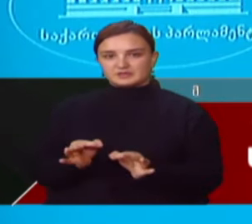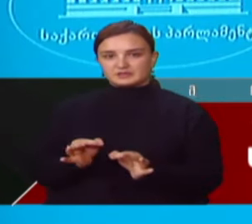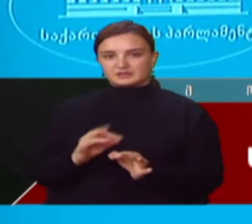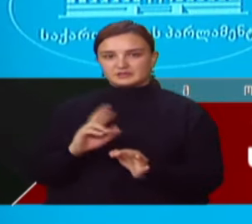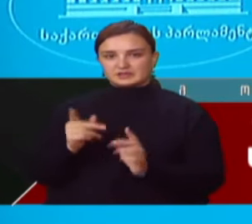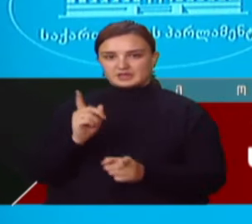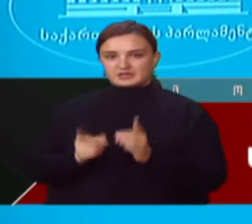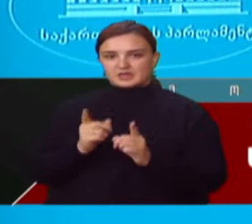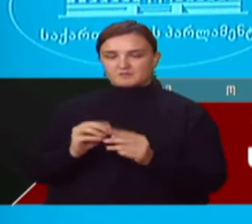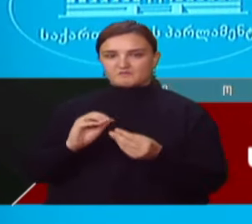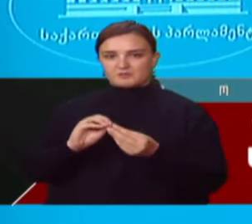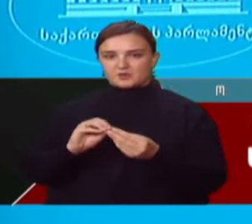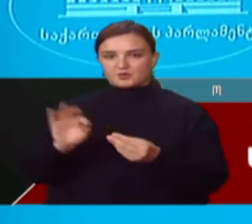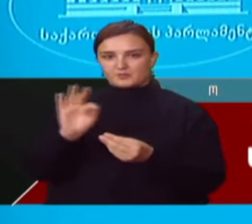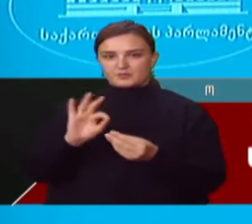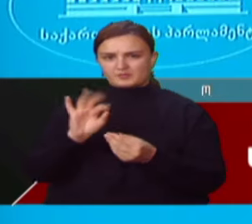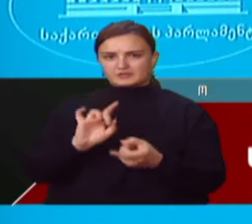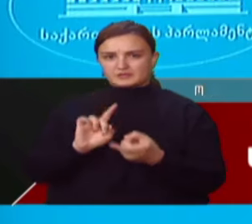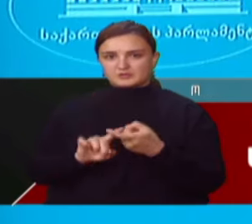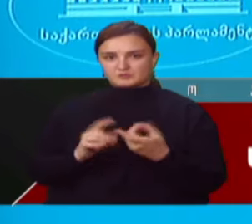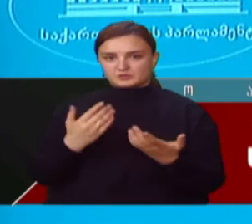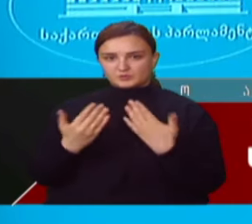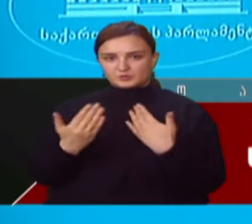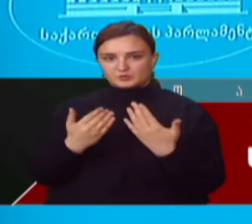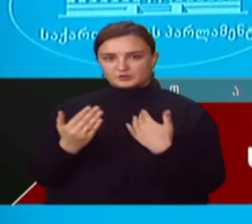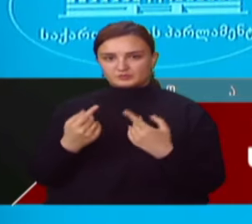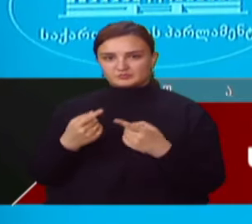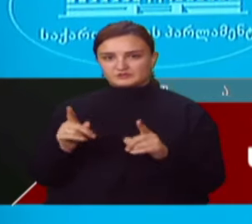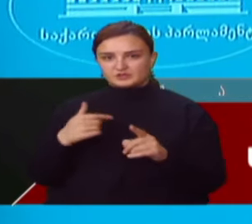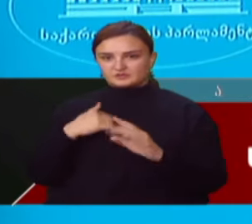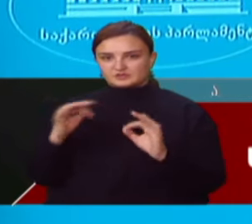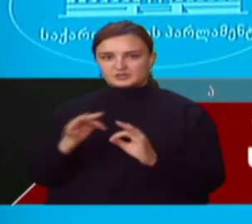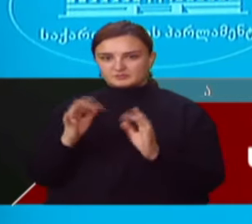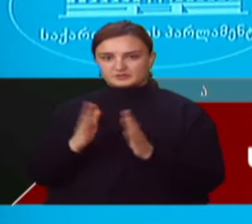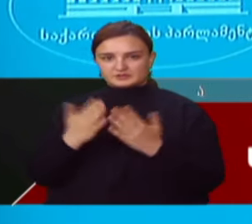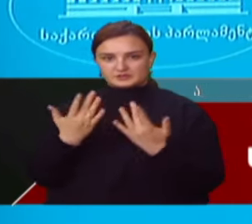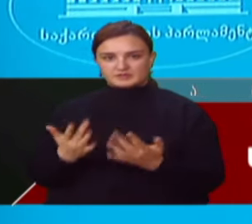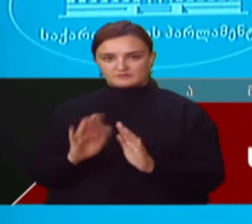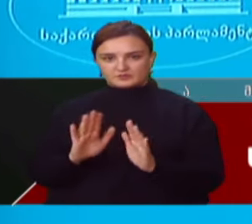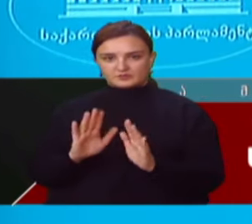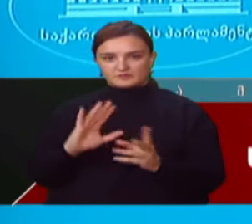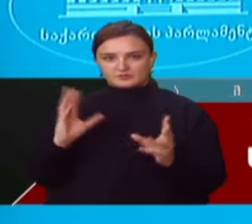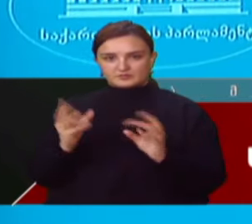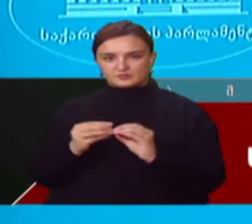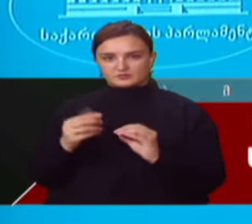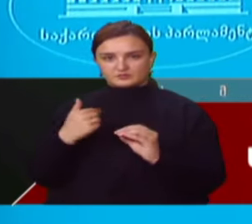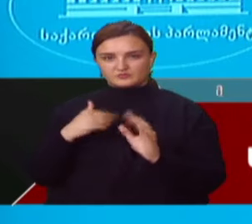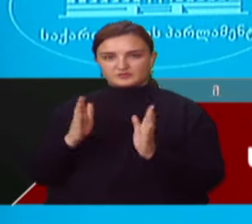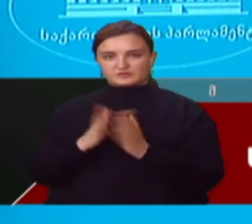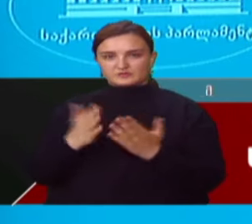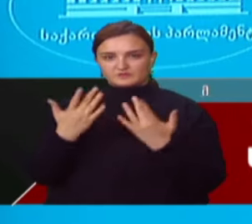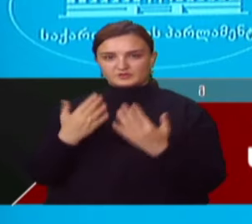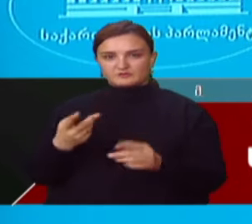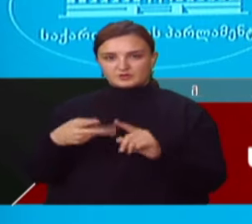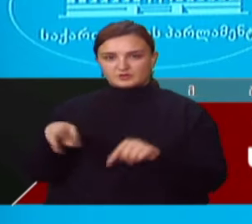და ნამდვილ მეგობრობაზე დაფუძნებულ ურთიერთობას. სხვა ჩვენ არაფერს არ ვითხოვთ, აბსოლუტურად. ჩვენ ვითხოვთ, რომ